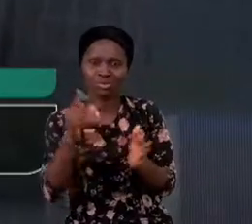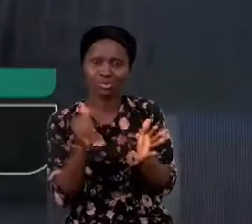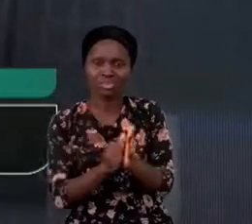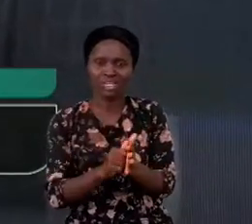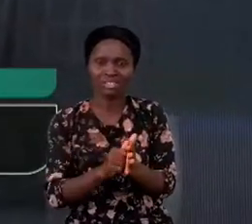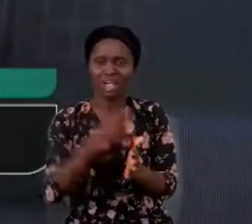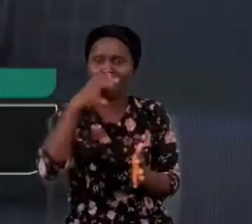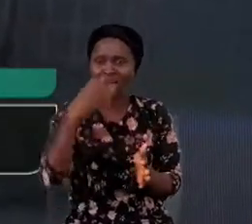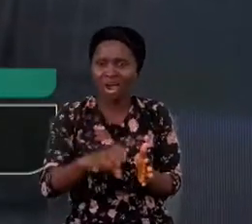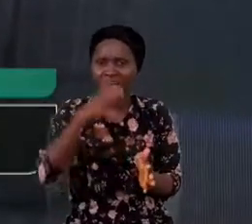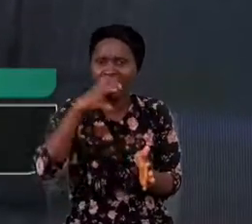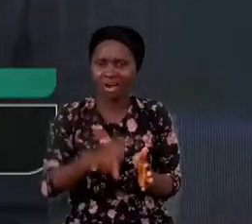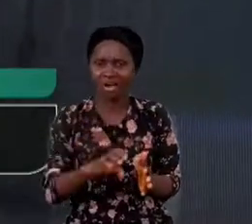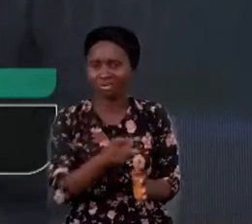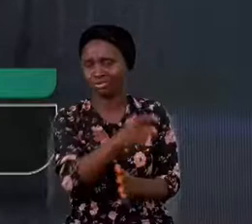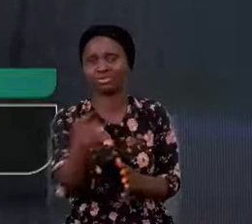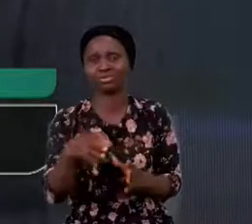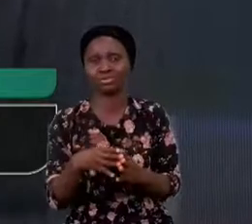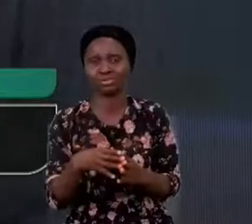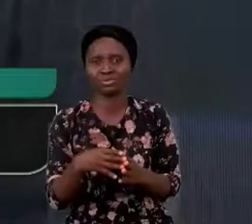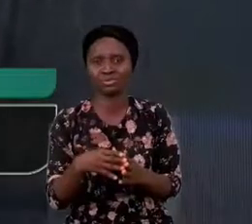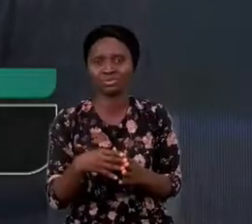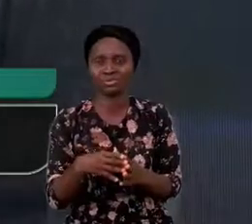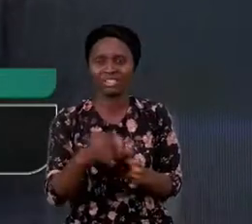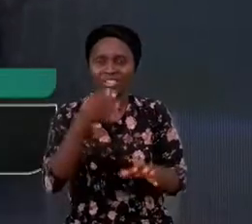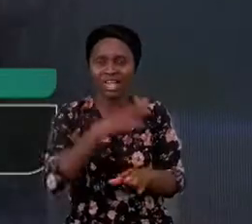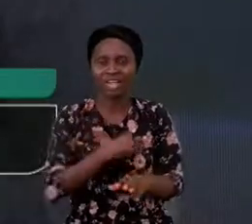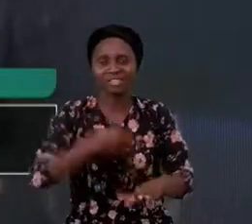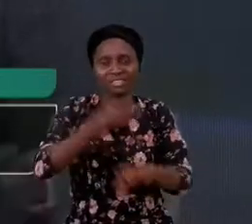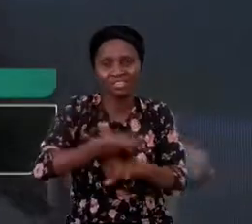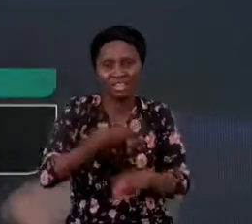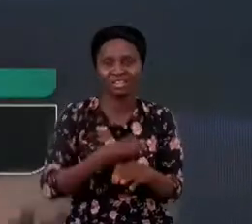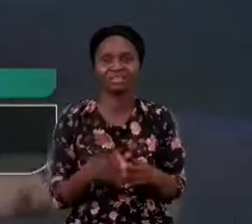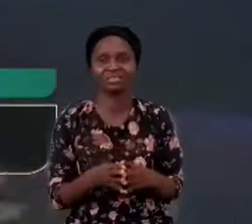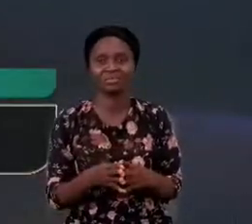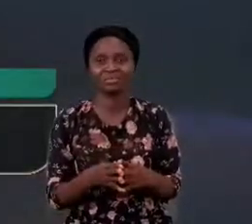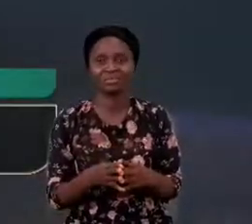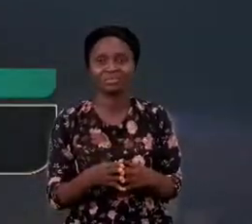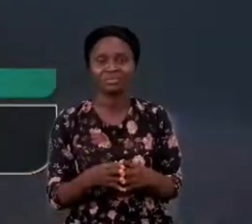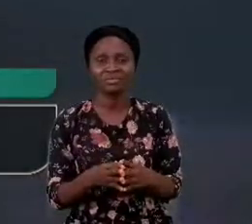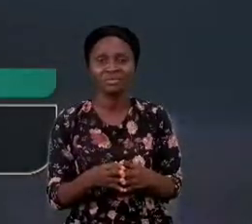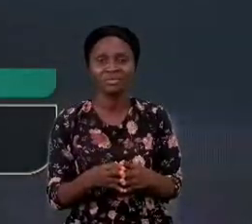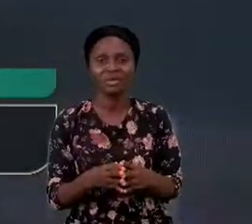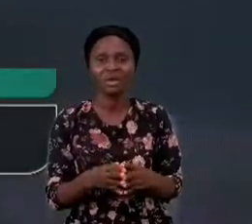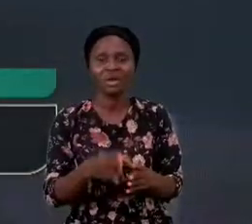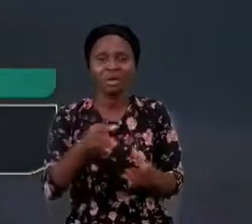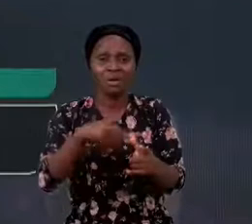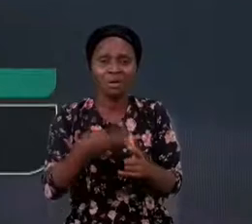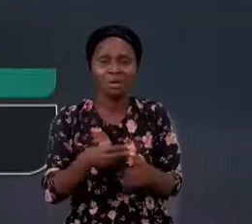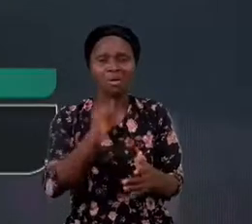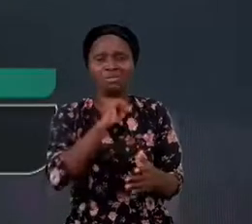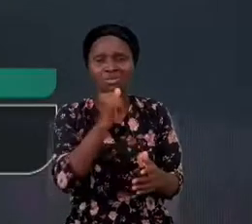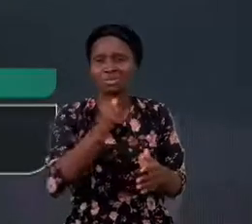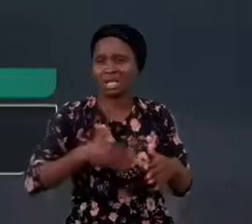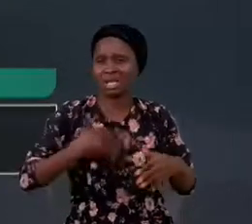dois aller? Il n'est pas content de ton progrès. Il n'est pas content de ce qui se passe. Il n'est